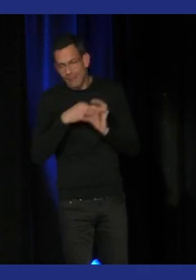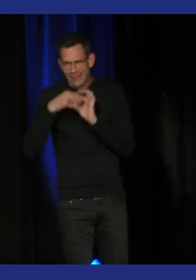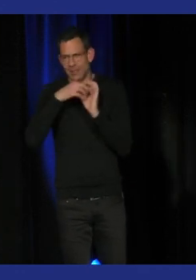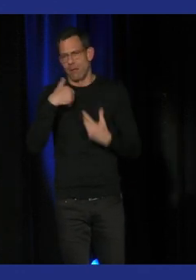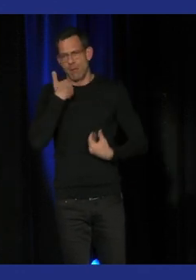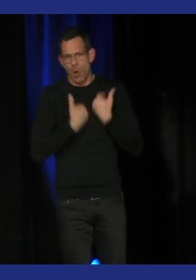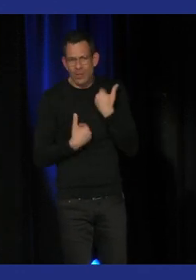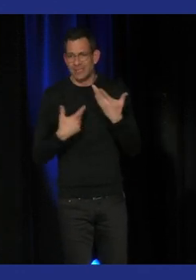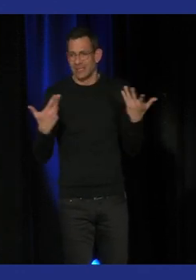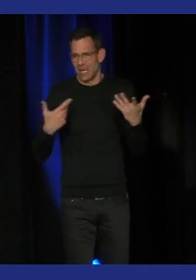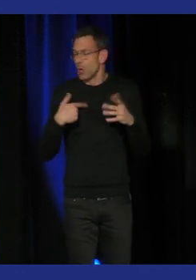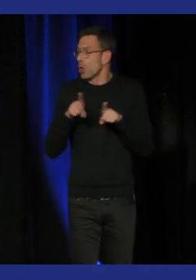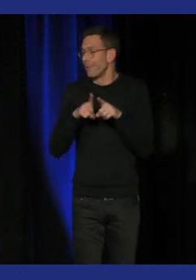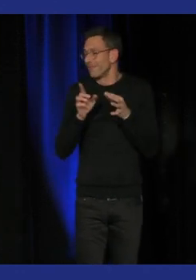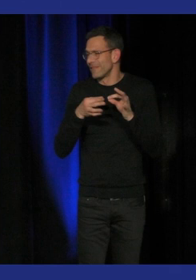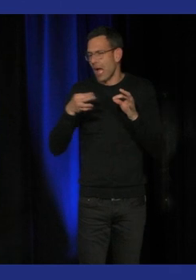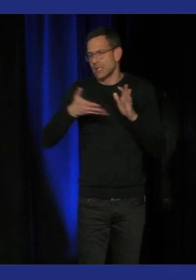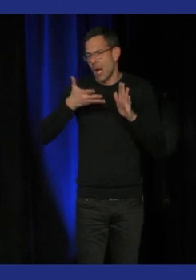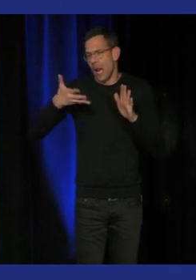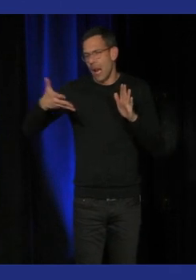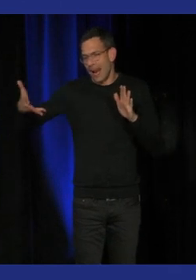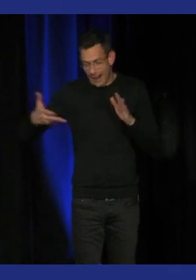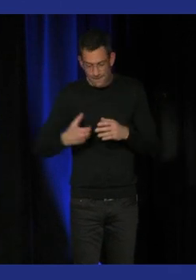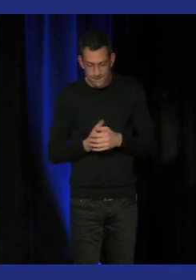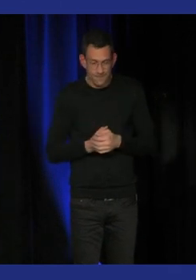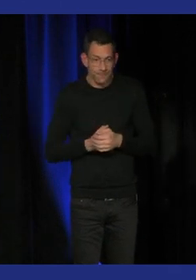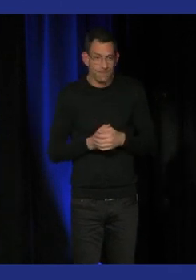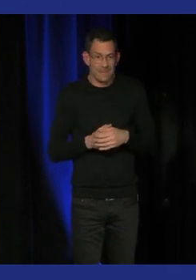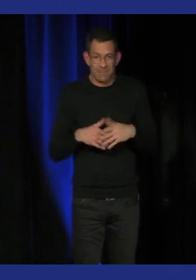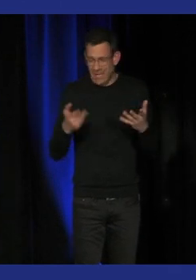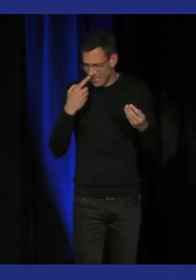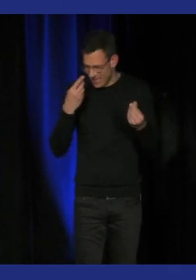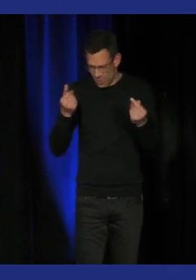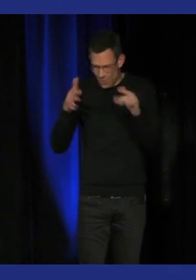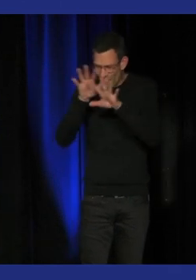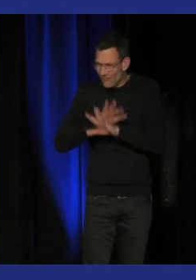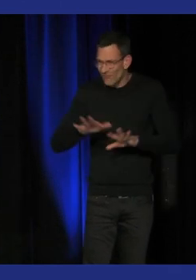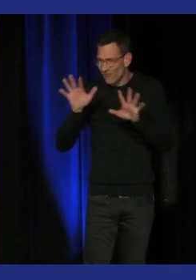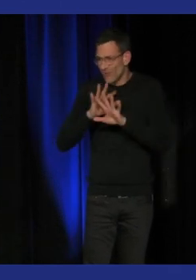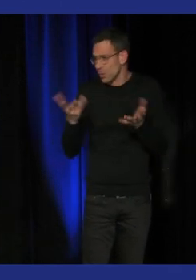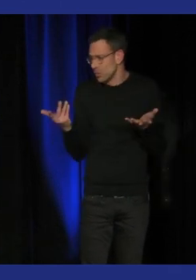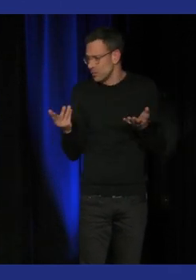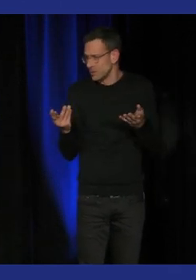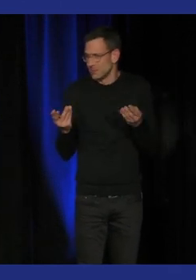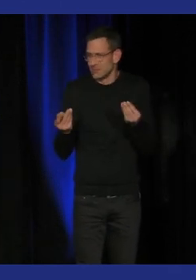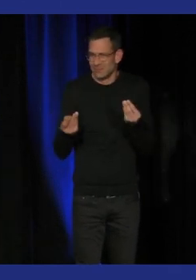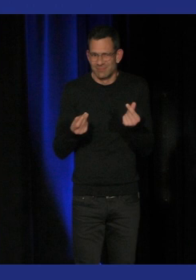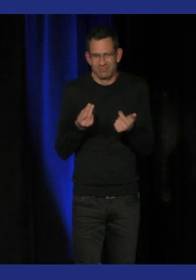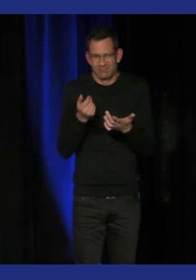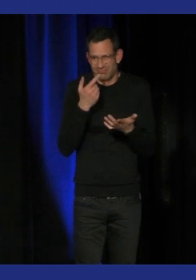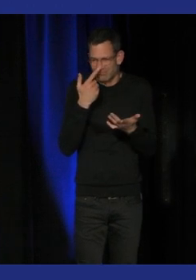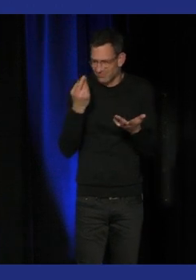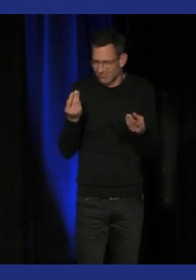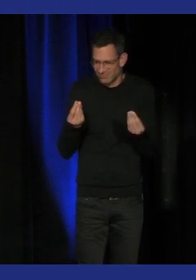voilà, une sorte de périphrase. Mais en même temps, ça restait assez flou, le vocabulaire utilisé